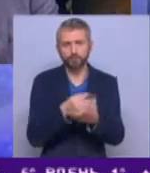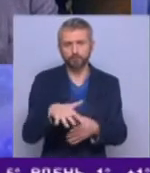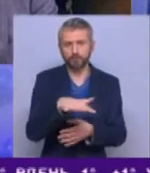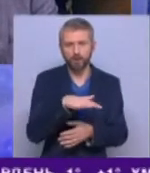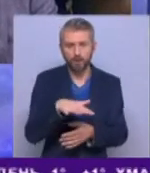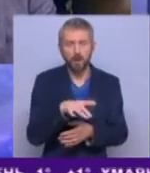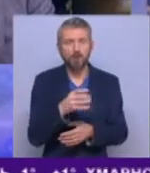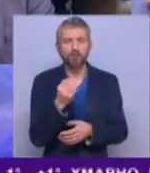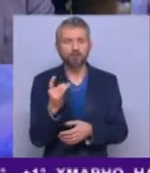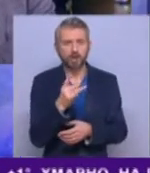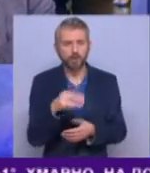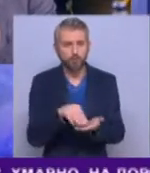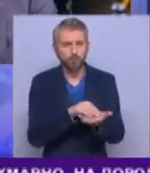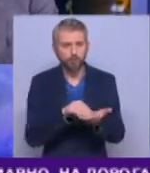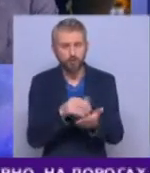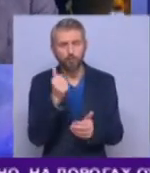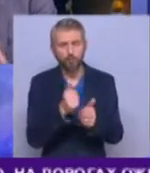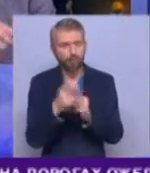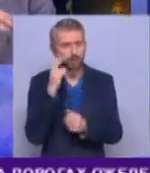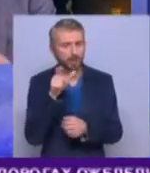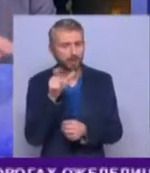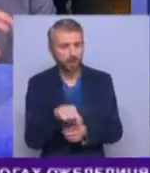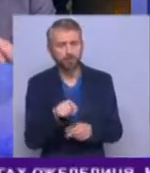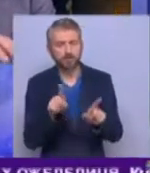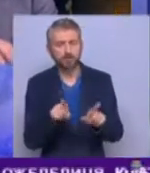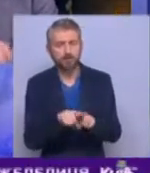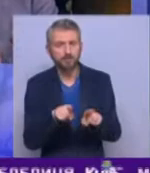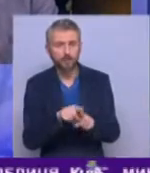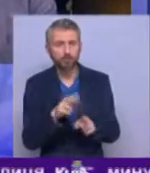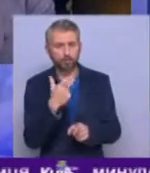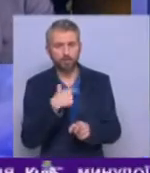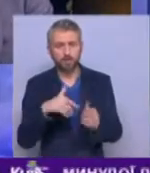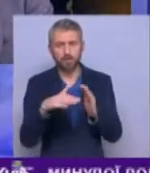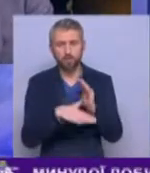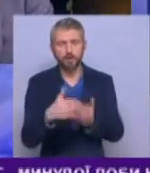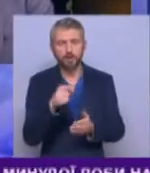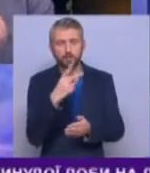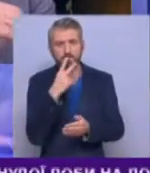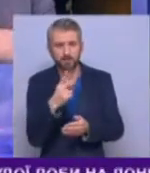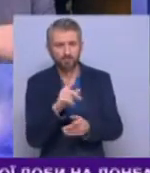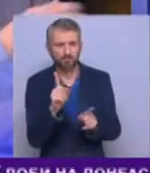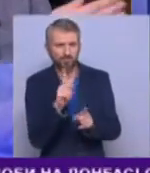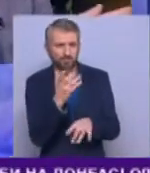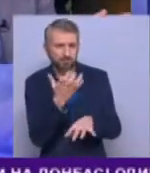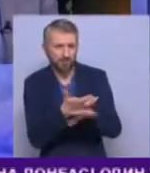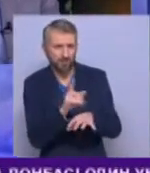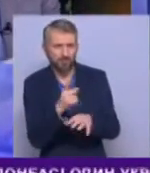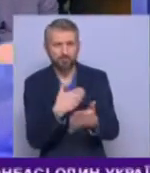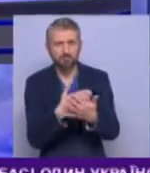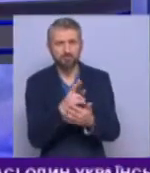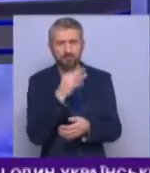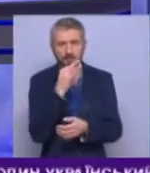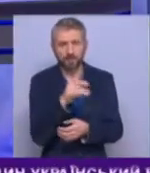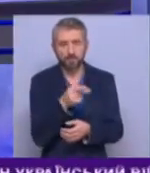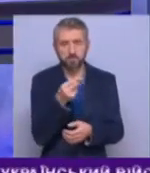Але ще раз повторюсь, кожен киянин, він так само, як в себе на подвір'ї, якщо він бачить якийсь недолік, ну, він, якщо, так як сказав пан Олег,